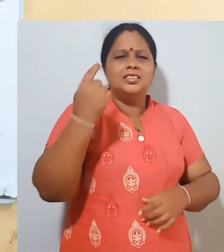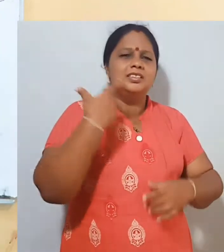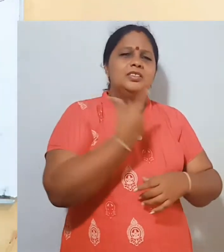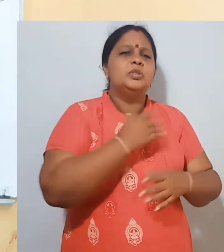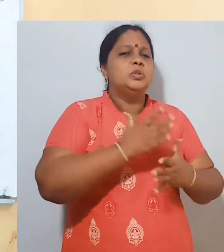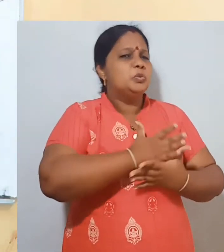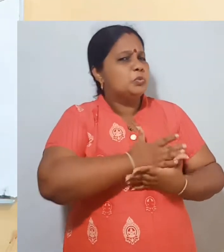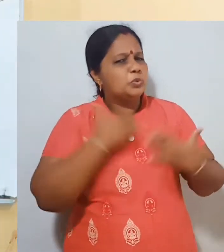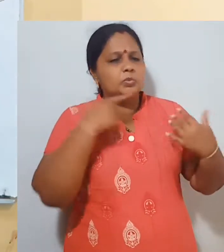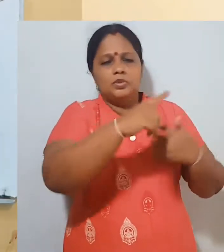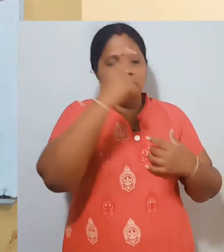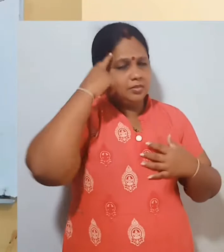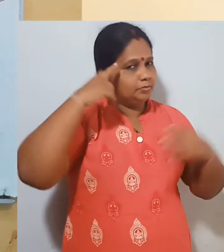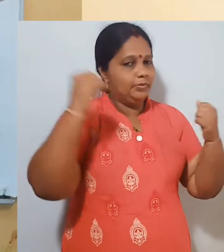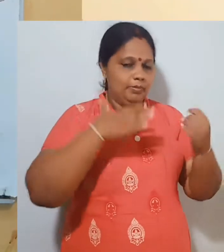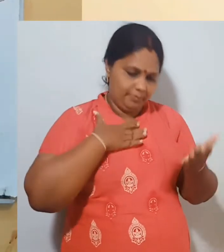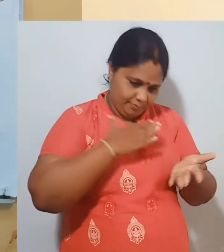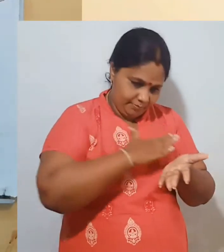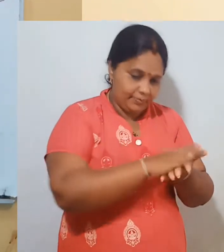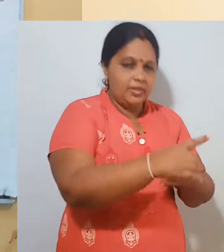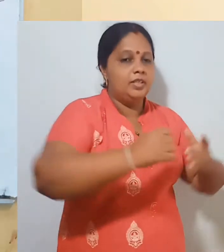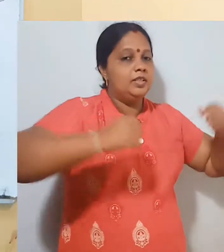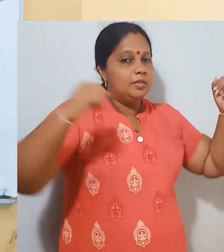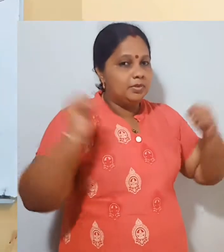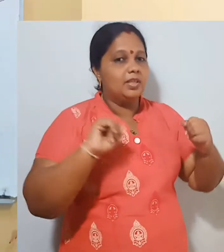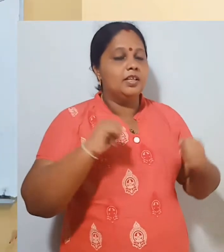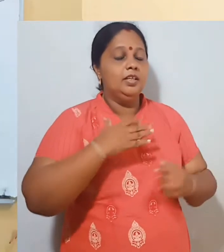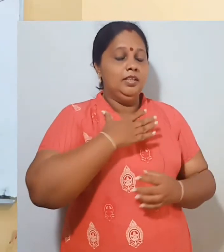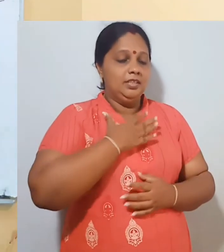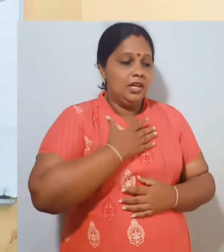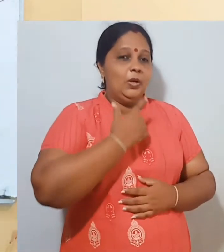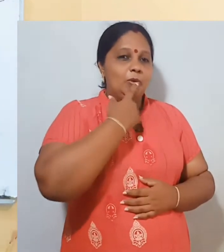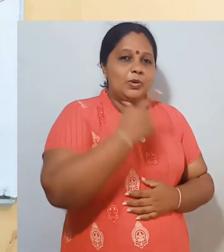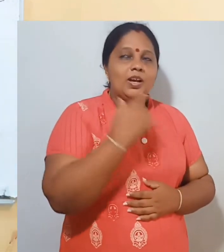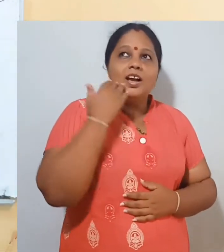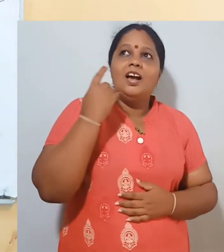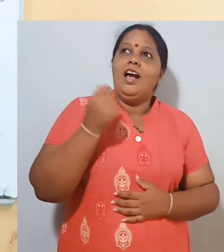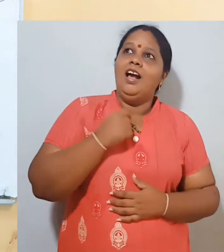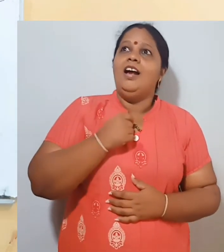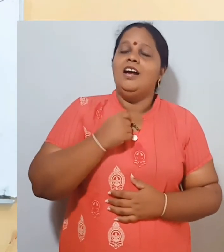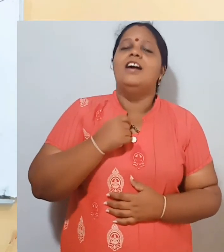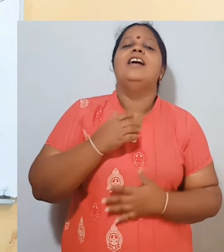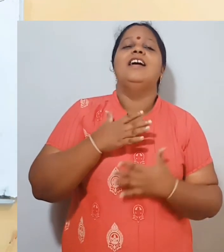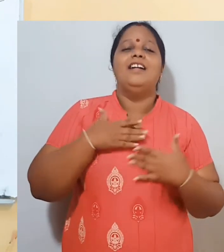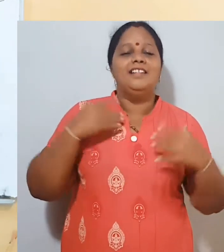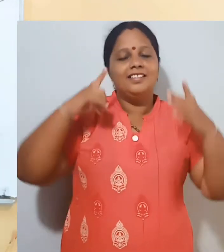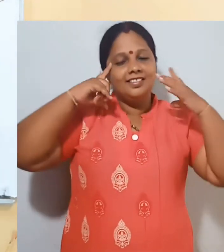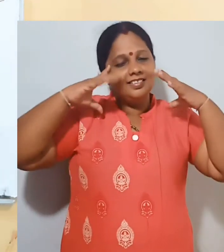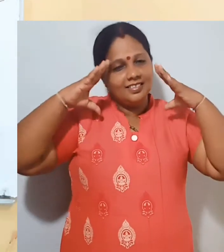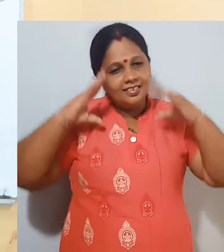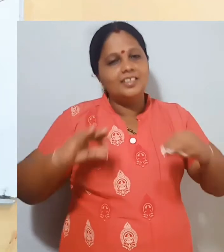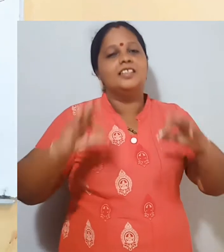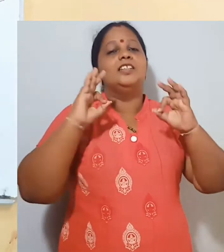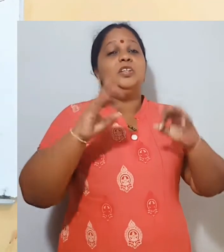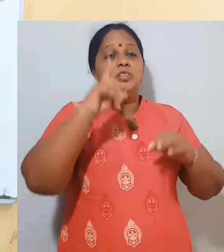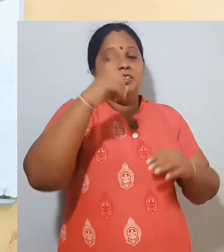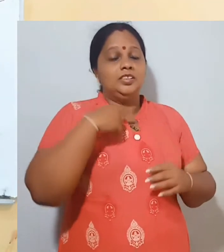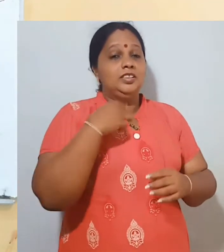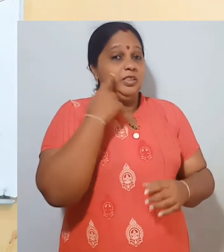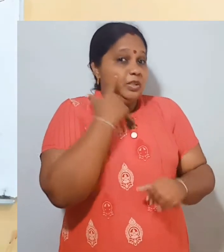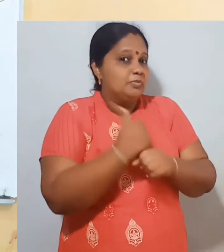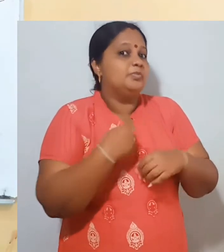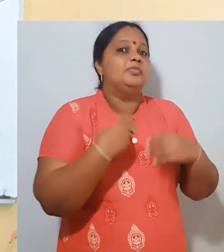பயப்படாத, நாங்க இப்ப போறோம், நான் இருக்கிறோம், நோக்கும் பயப்படாதுன்னு தைரியம் கொடுங்க. ரைட்? ஃபர்ஸ்ட் ஸ்டெப் தைரியம் கொடுங்க.